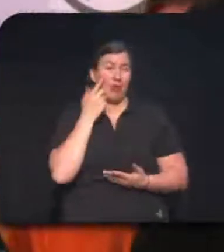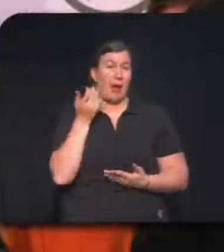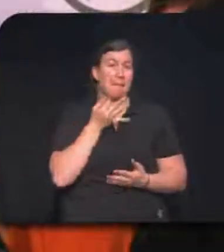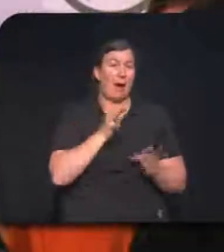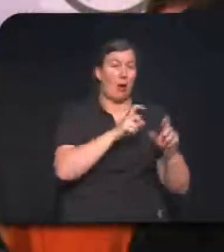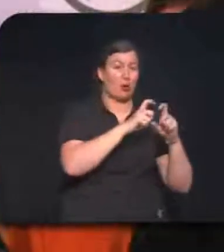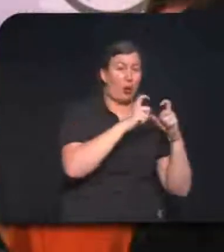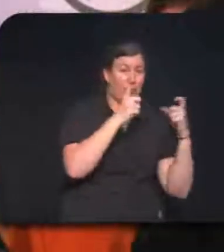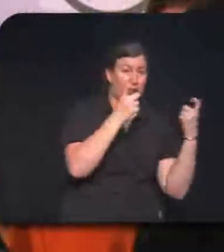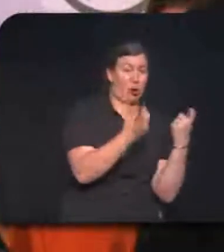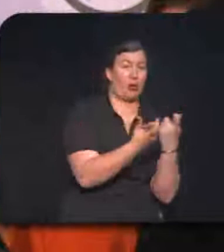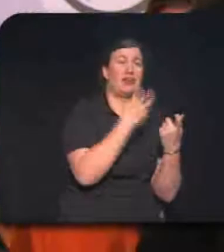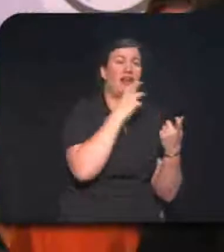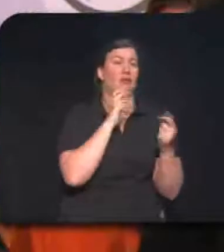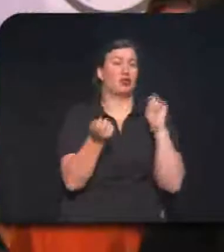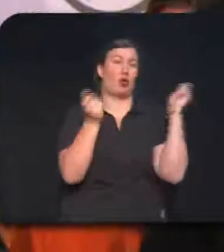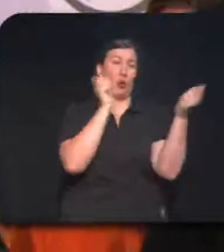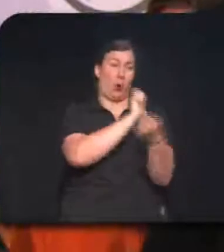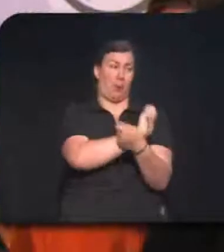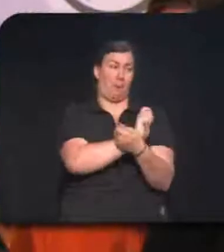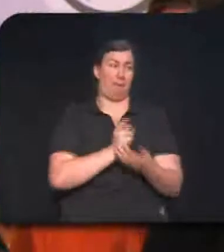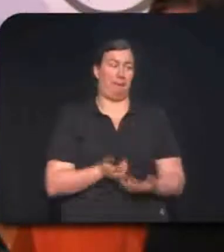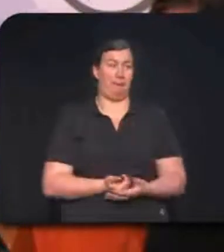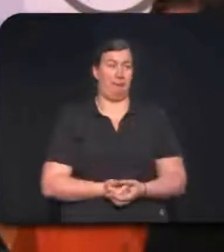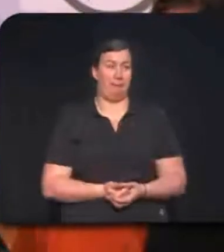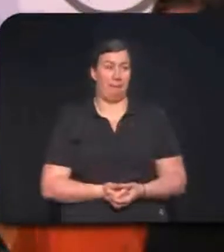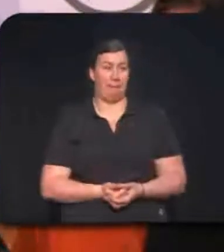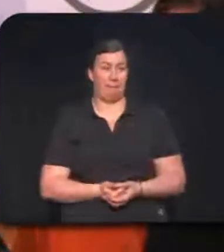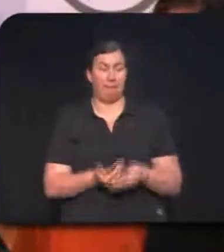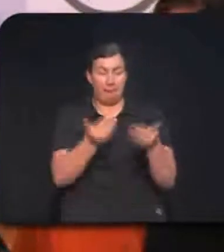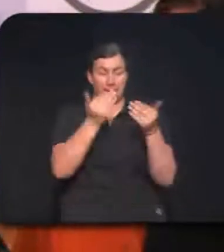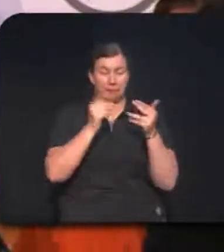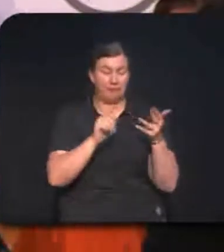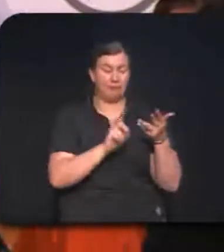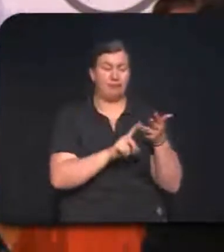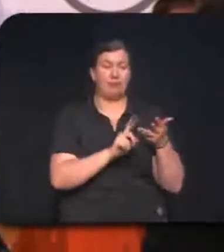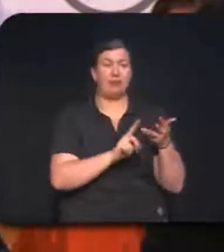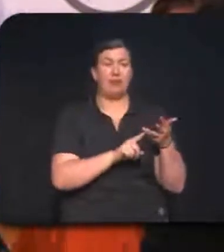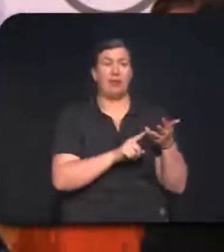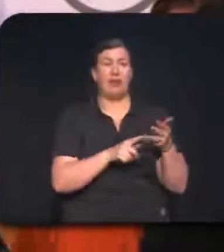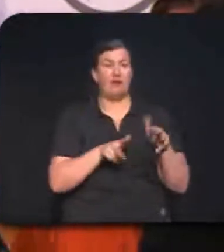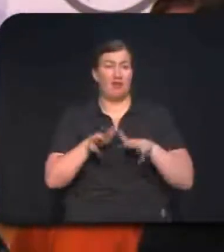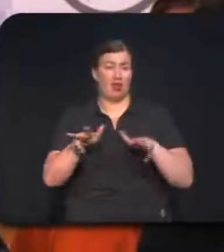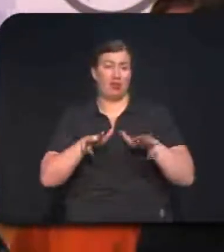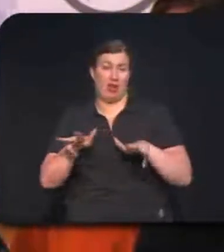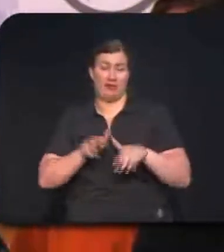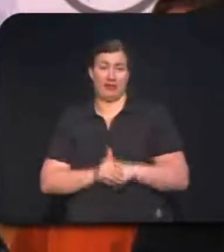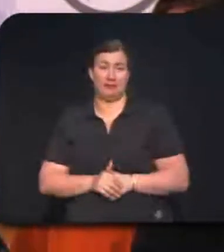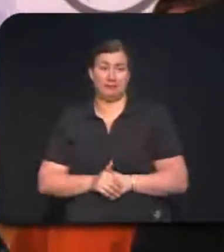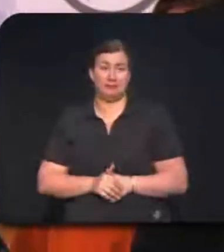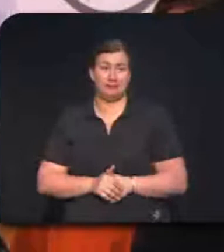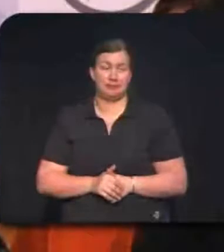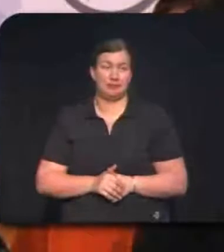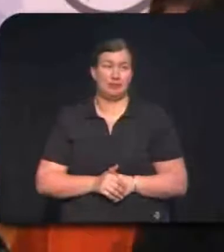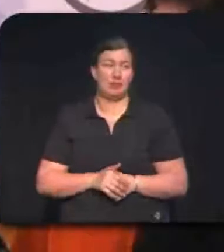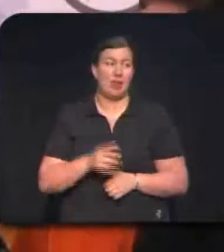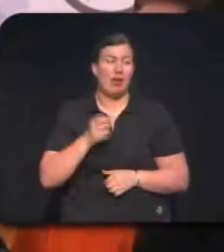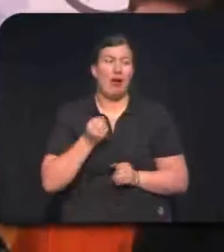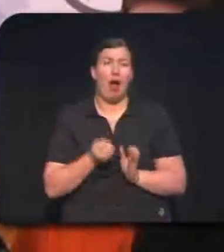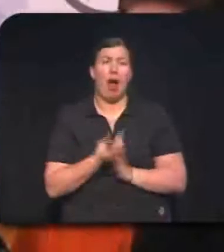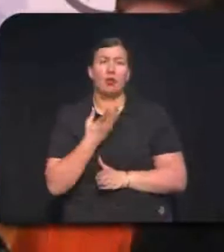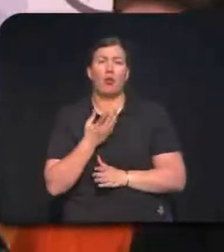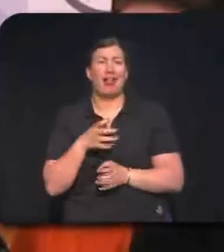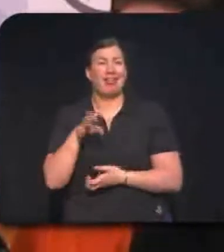ähm dann kommt ein Teil zu Wirtschaft ähm die Krisenpolitik gerade der jetzigen